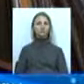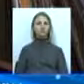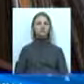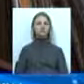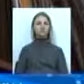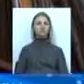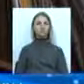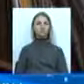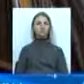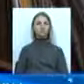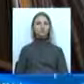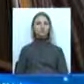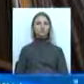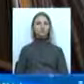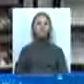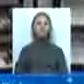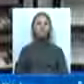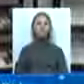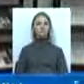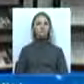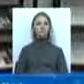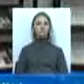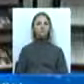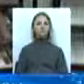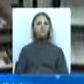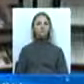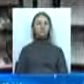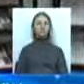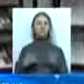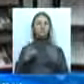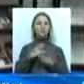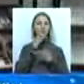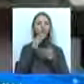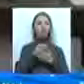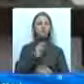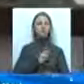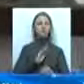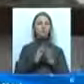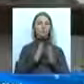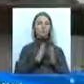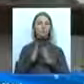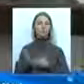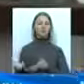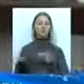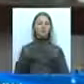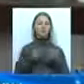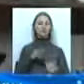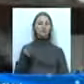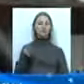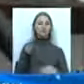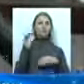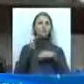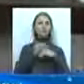қой маған, саған, оған да. Айта кетейік, кітапханашылар осы кешке кәмілетке жасы толмаған балаларды бейімде